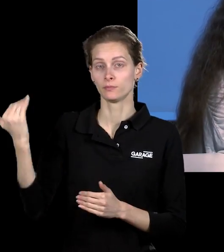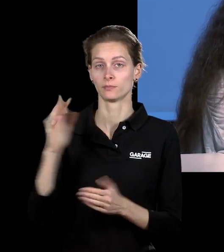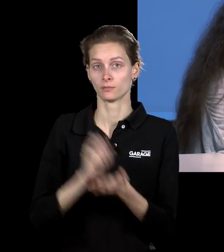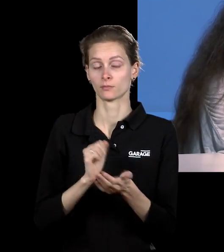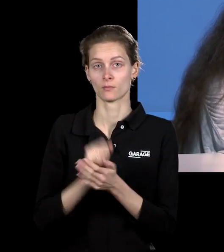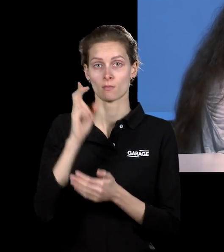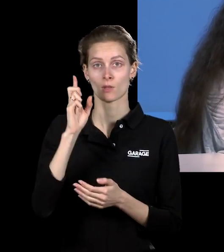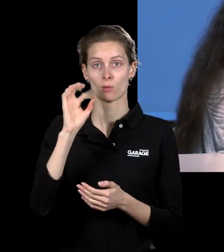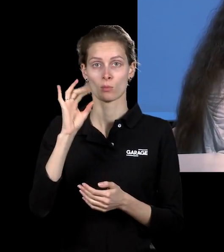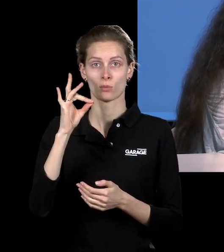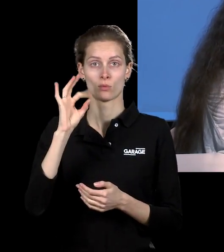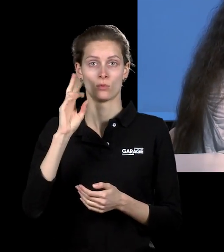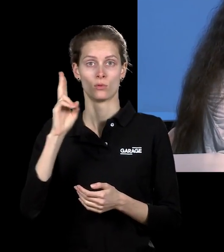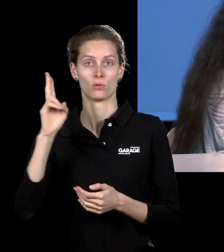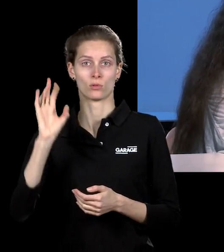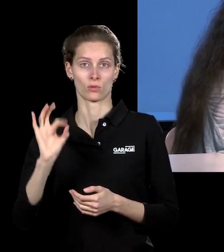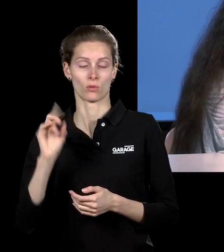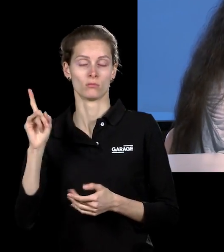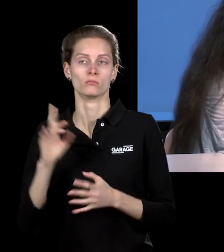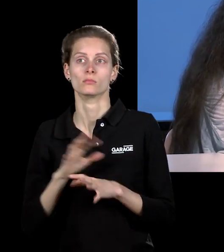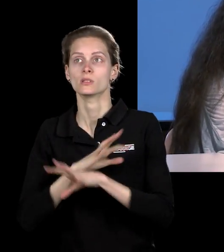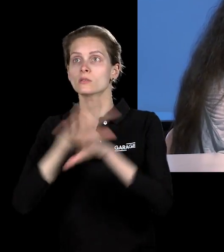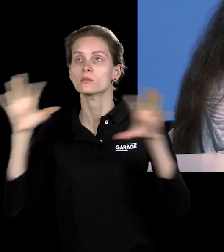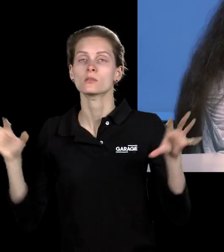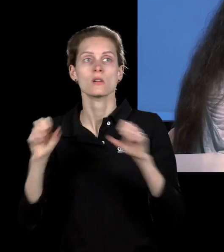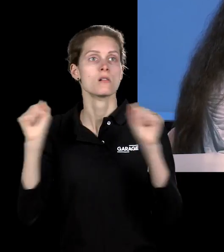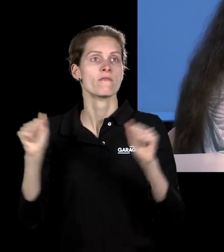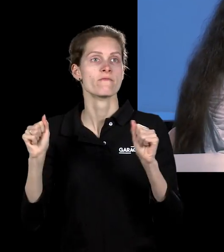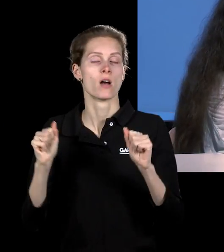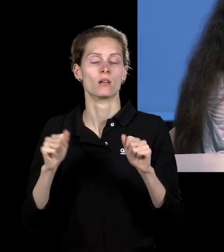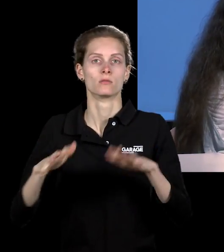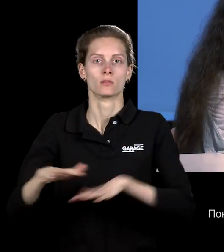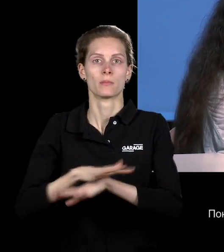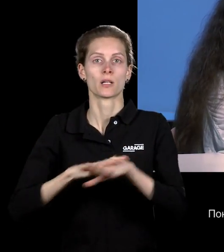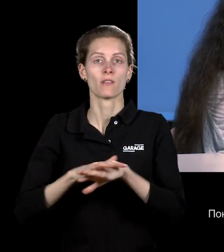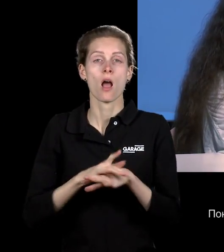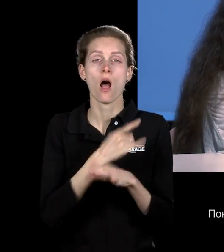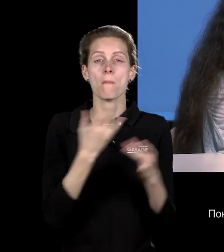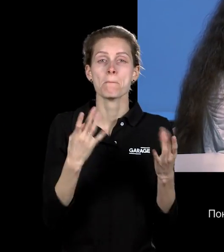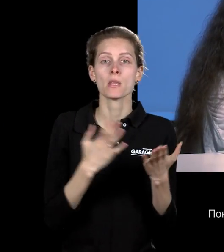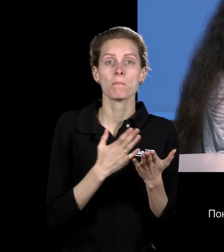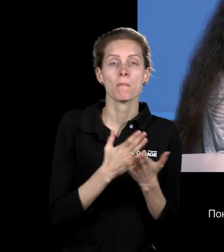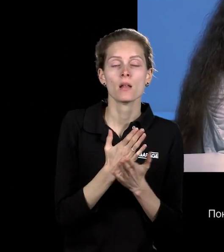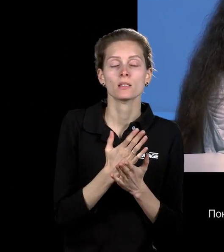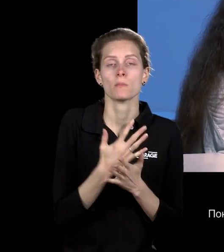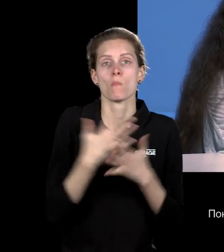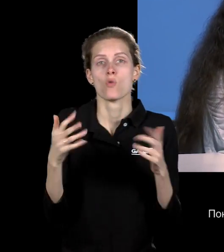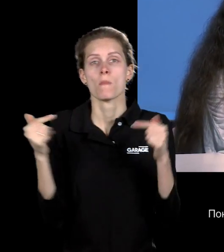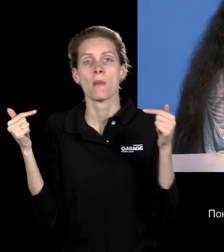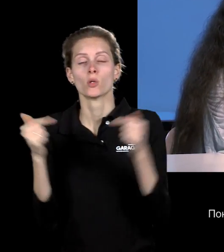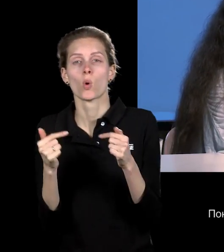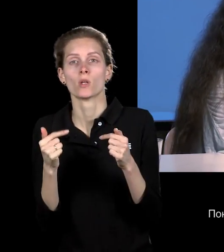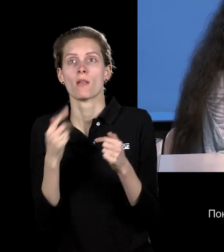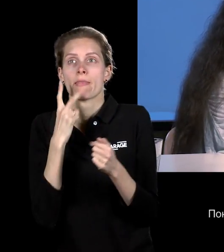зрелищно, это слишком захватывало пространство. А здесь минимализм – это вот что-то, что стремится к невидимому. невидимому. И понятие невидимости,